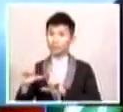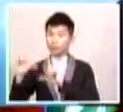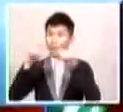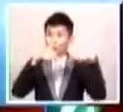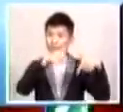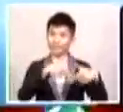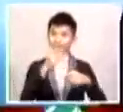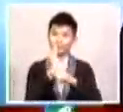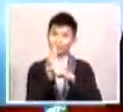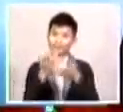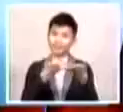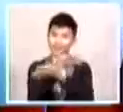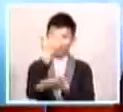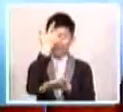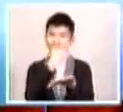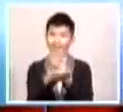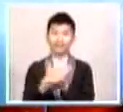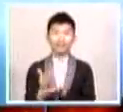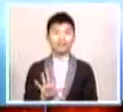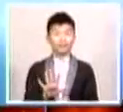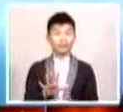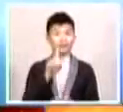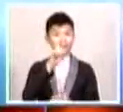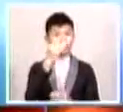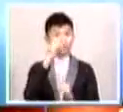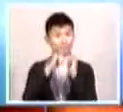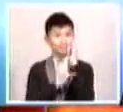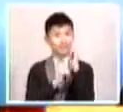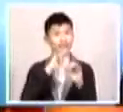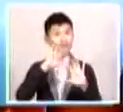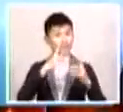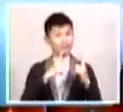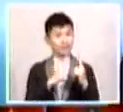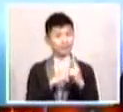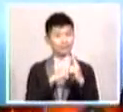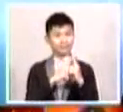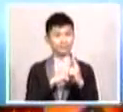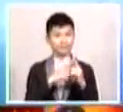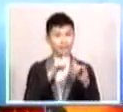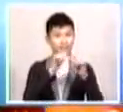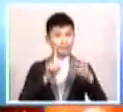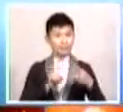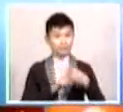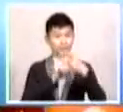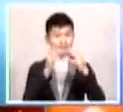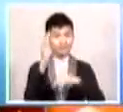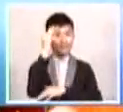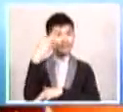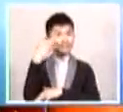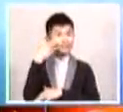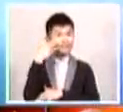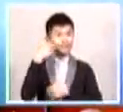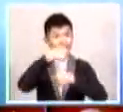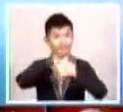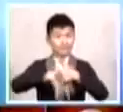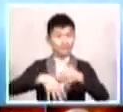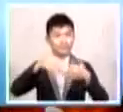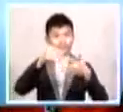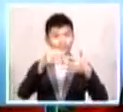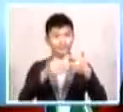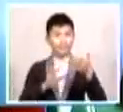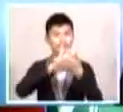之间交流的一切障碍。19世纪的英国人让民主的政治制度成为人类